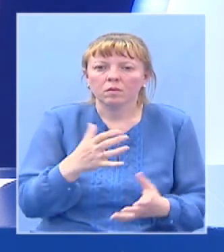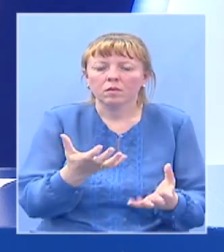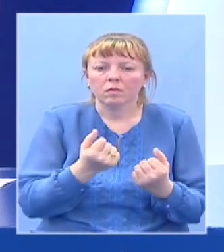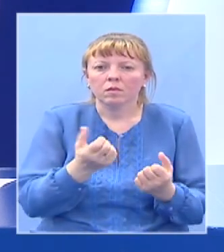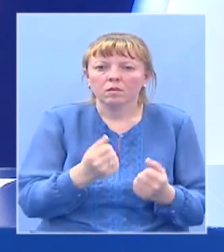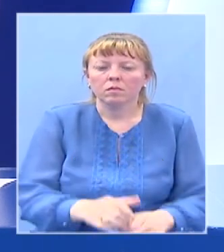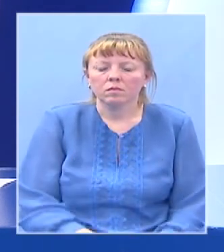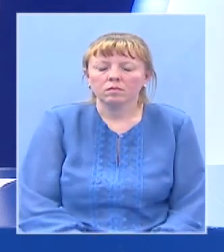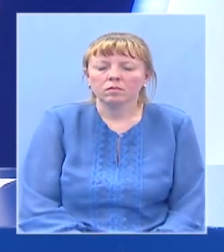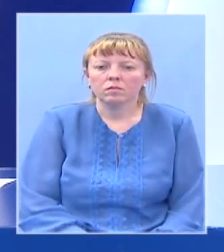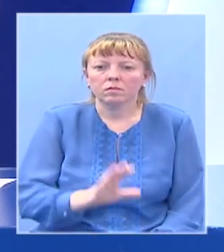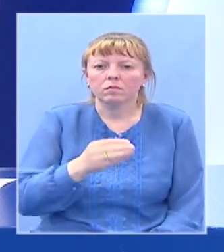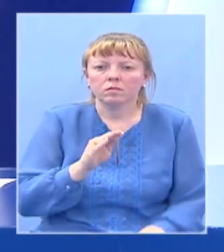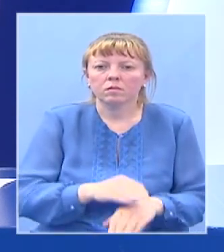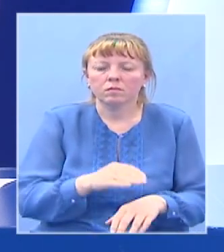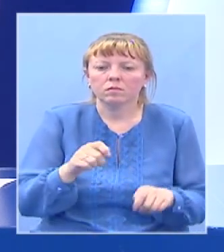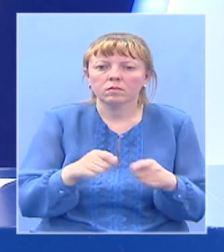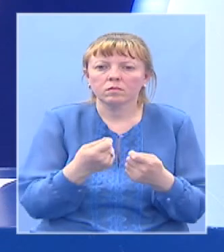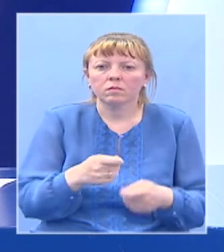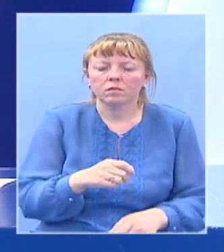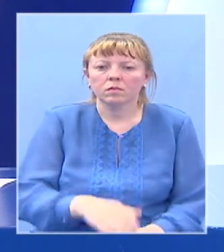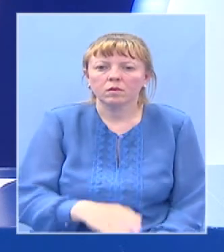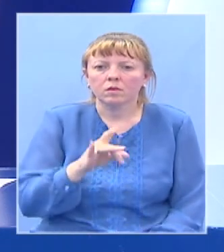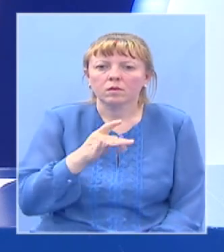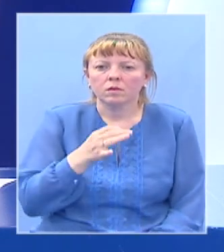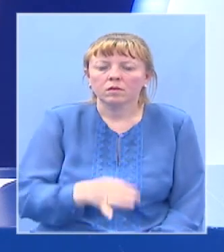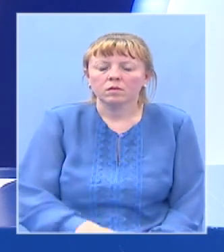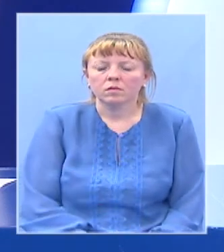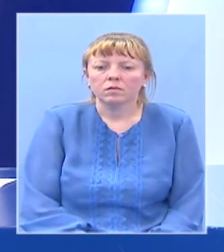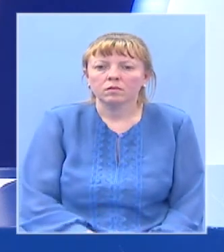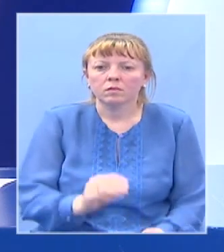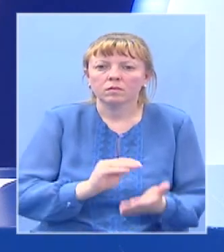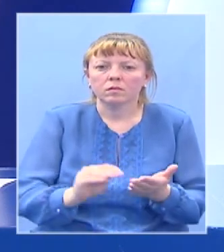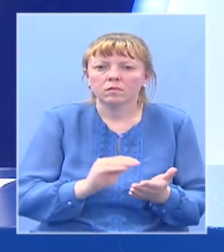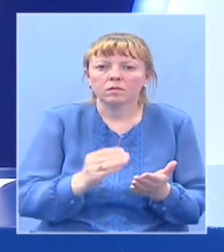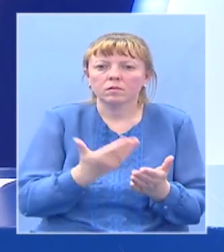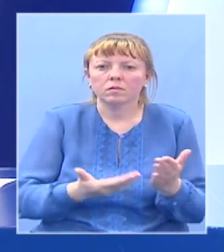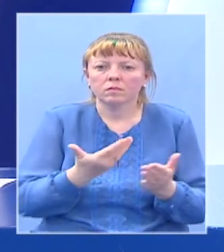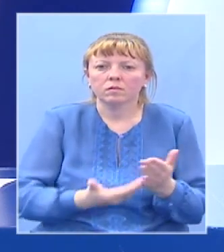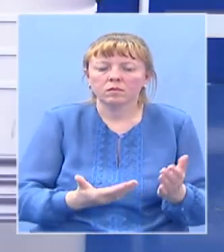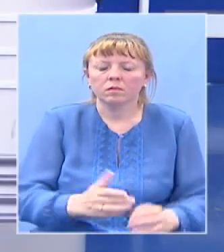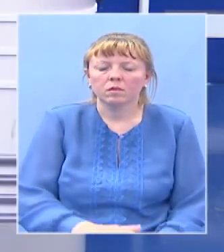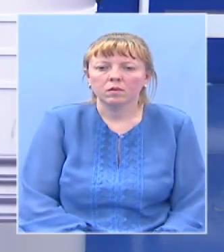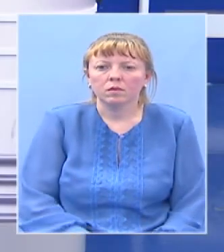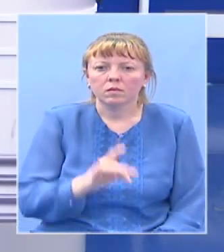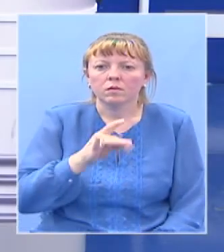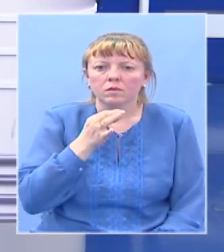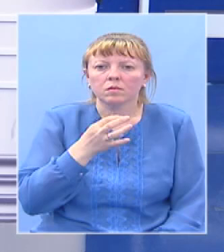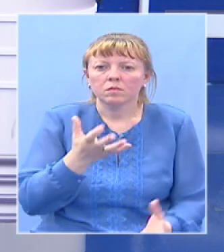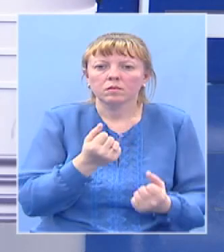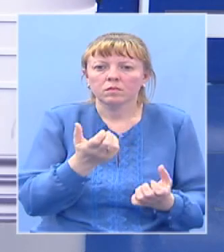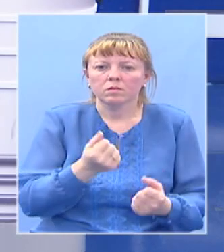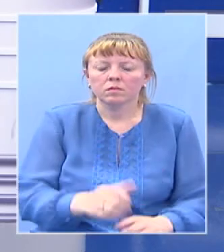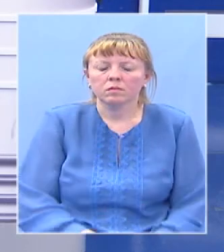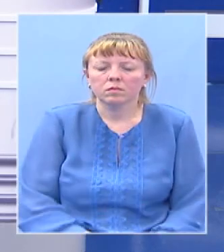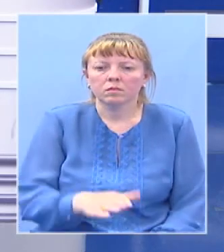после этого в случае выявления нарушений со стороны данного субъекта выписывает рекомендацию на данного субъекта предпринимательства